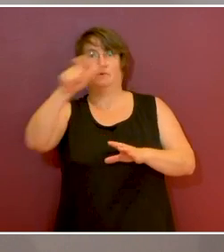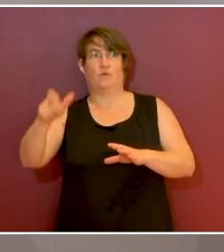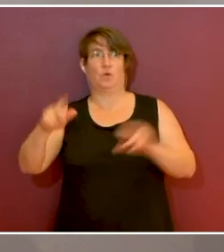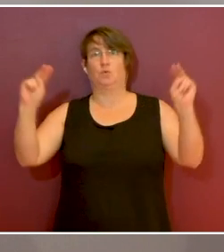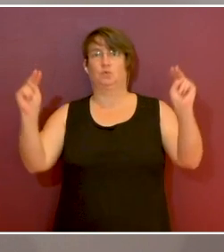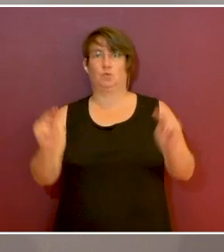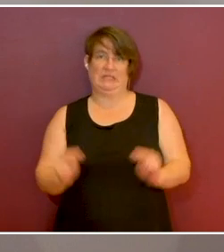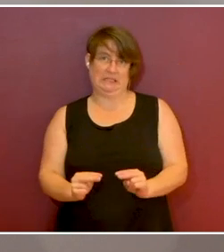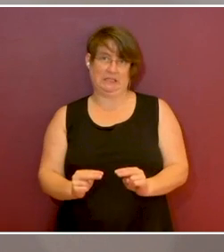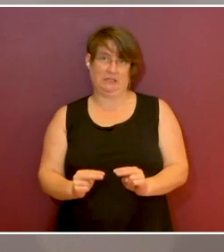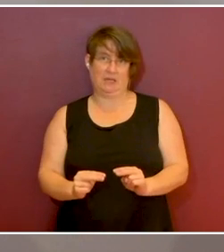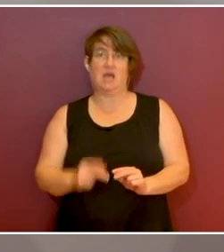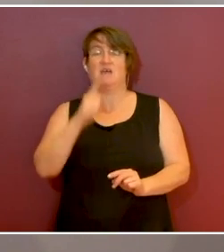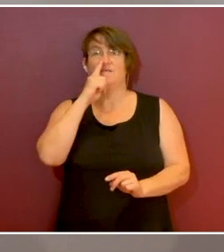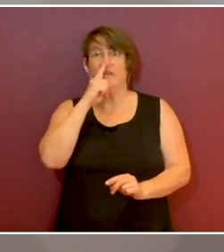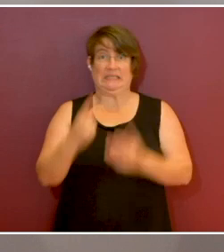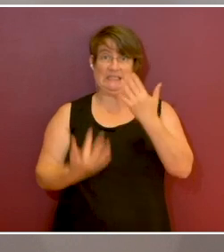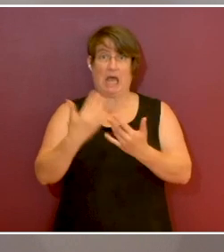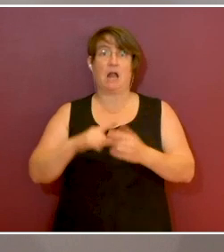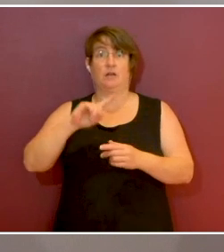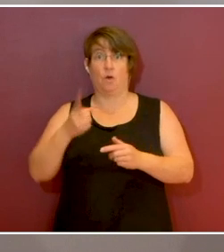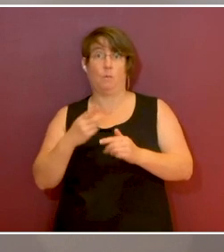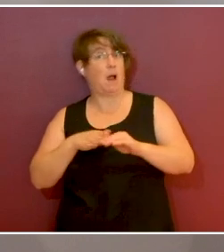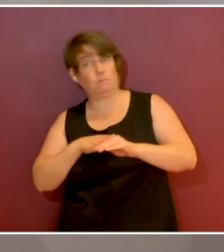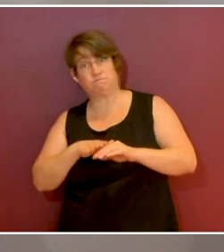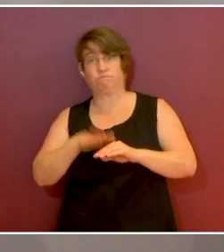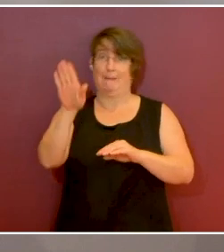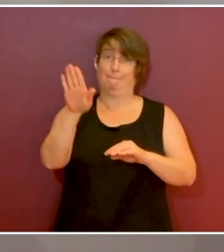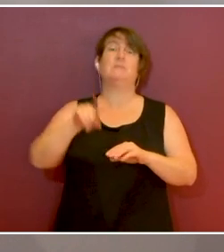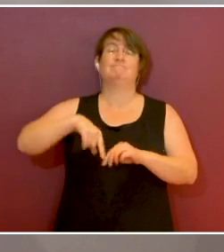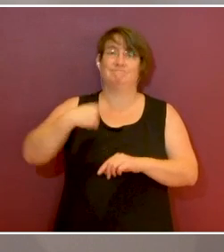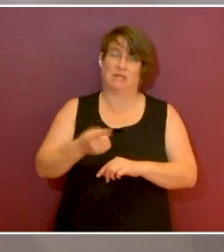diskutieren, wenn die Zahlen nochmal deutlich ansteigen sollten.